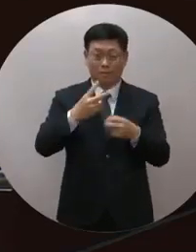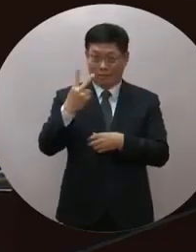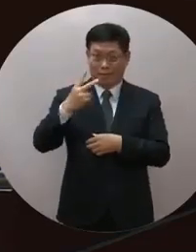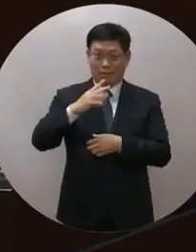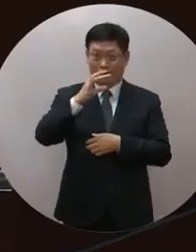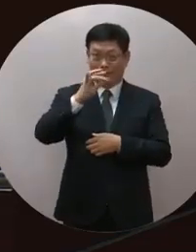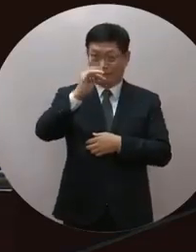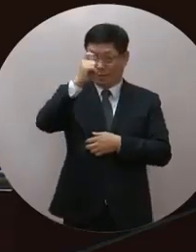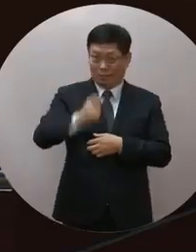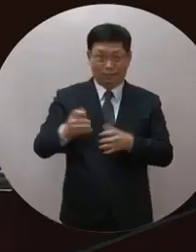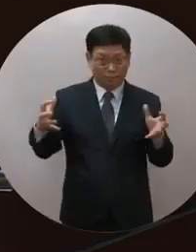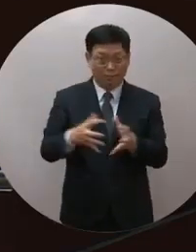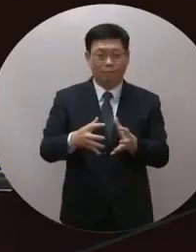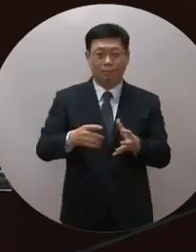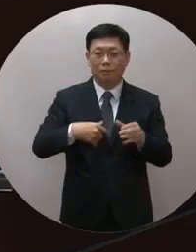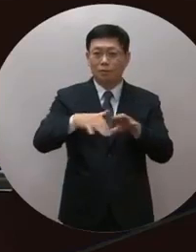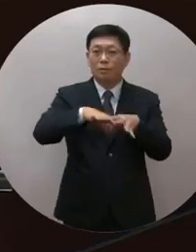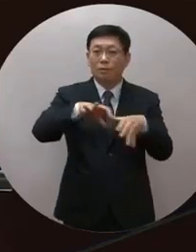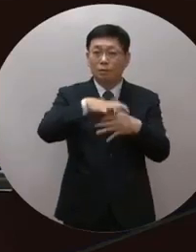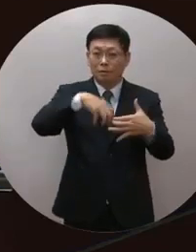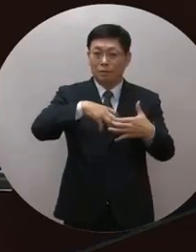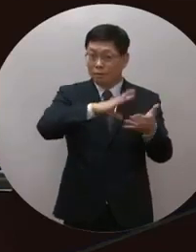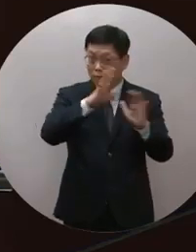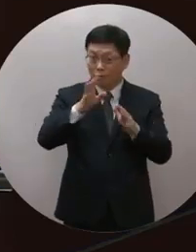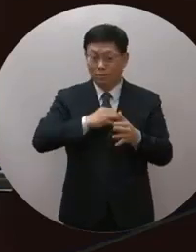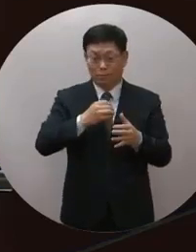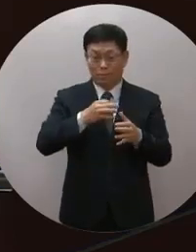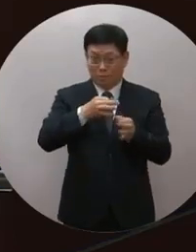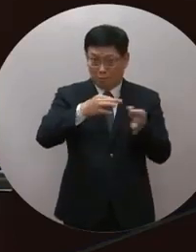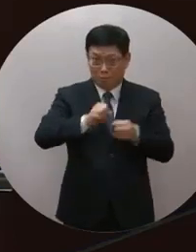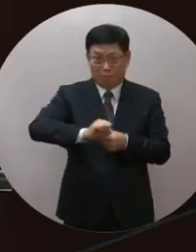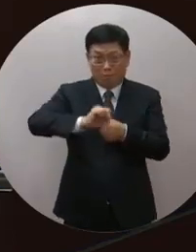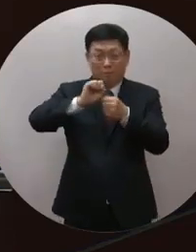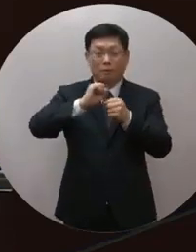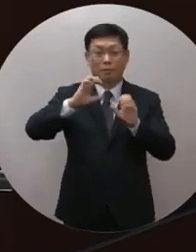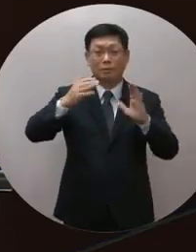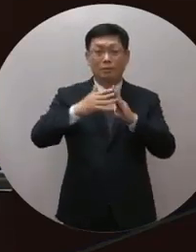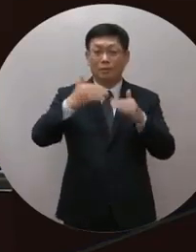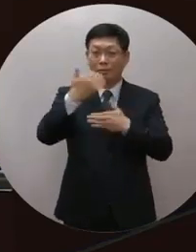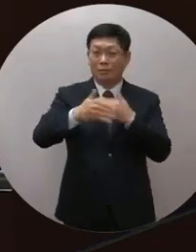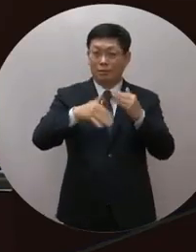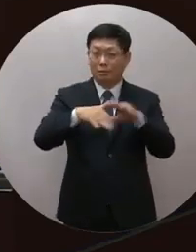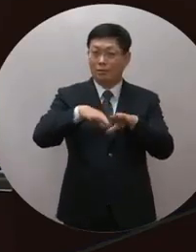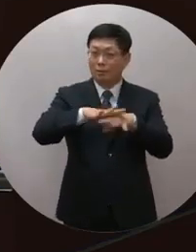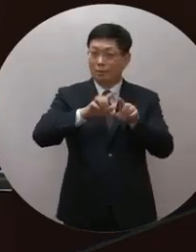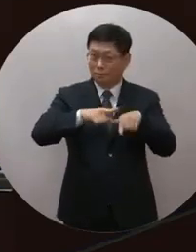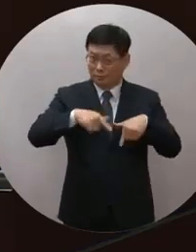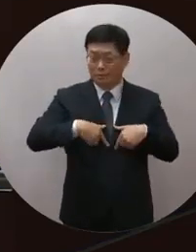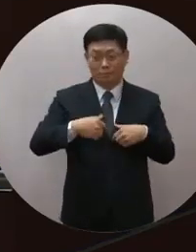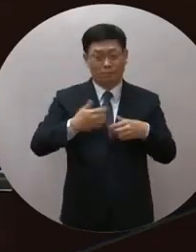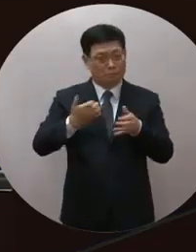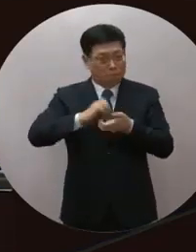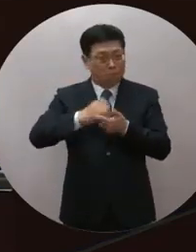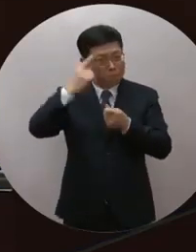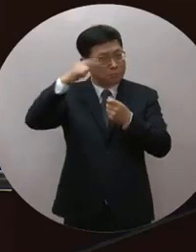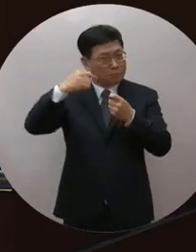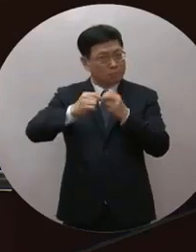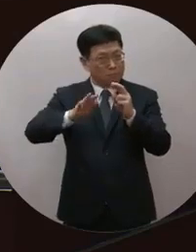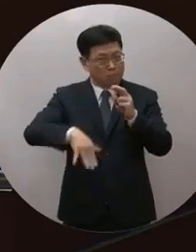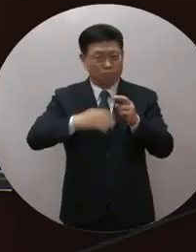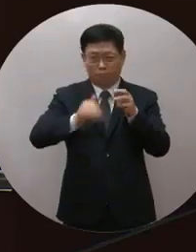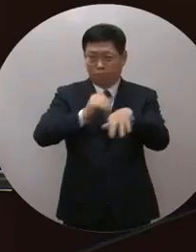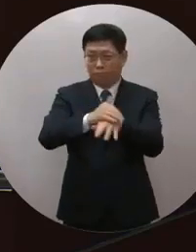下，促进文化内容产业的加值。国家电影文化中心预计在明年底完工